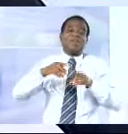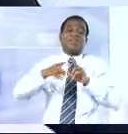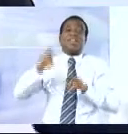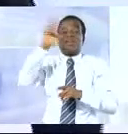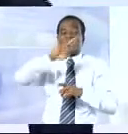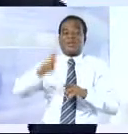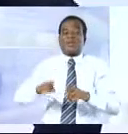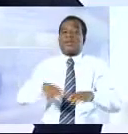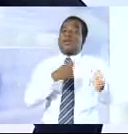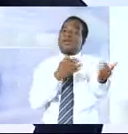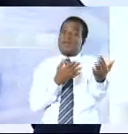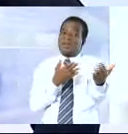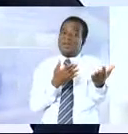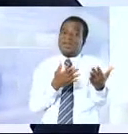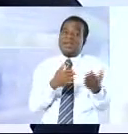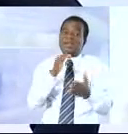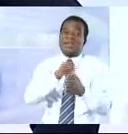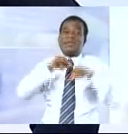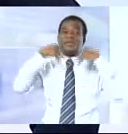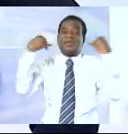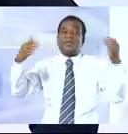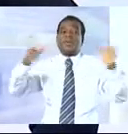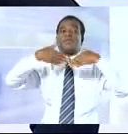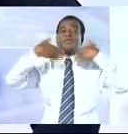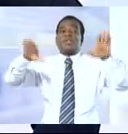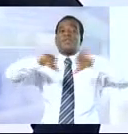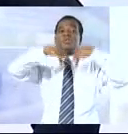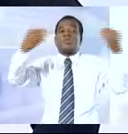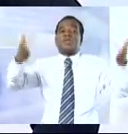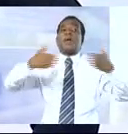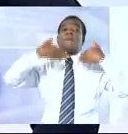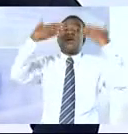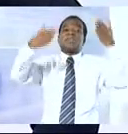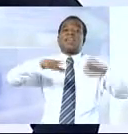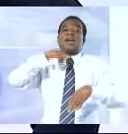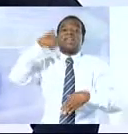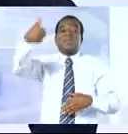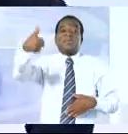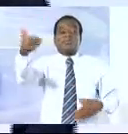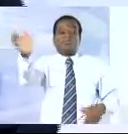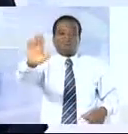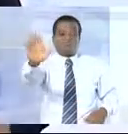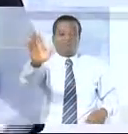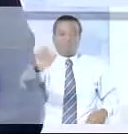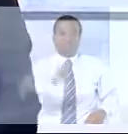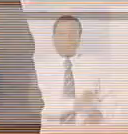encore attendue. Et c'est avec cette information qu'on se quitte. Merci de votre attention. À très bientôt.